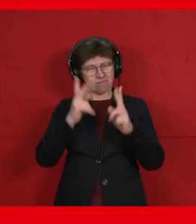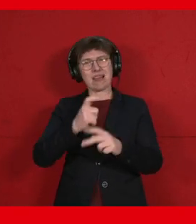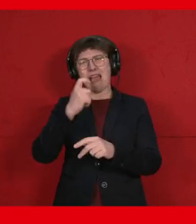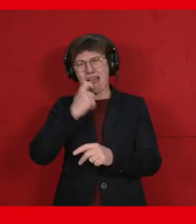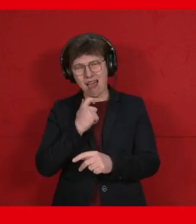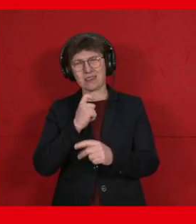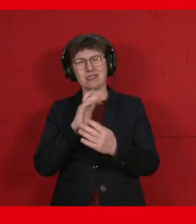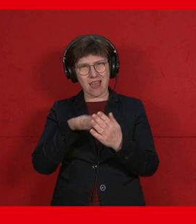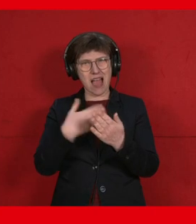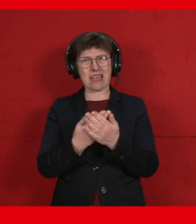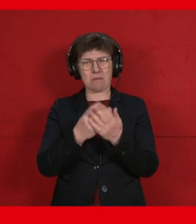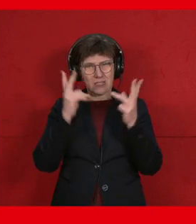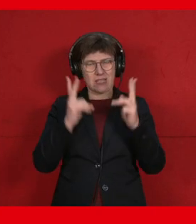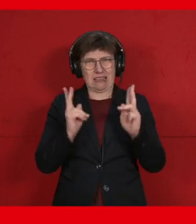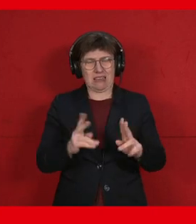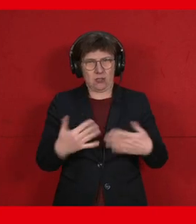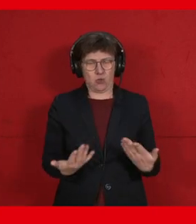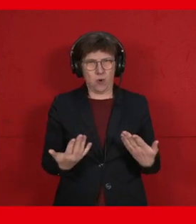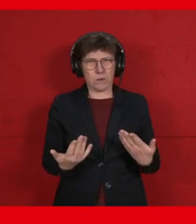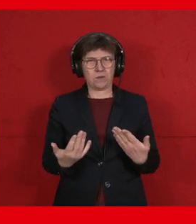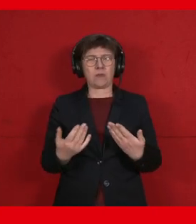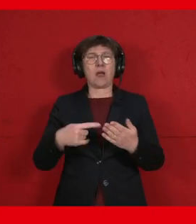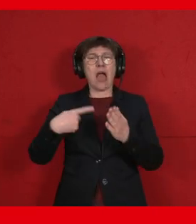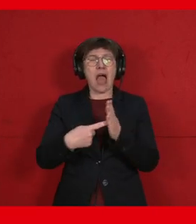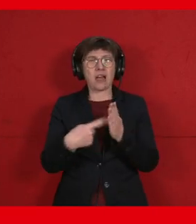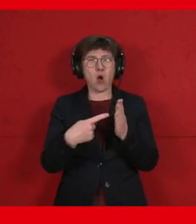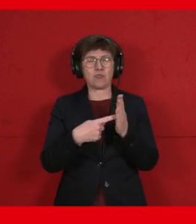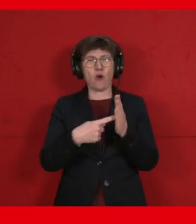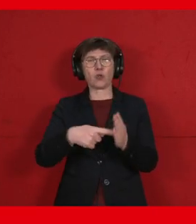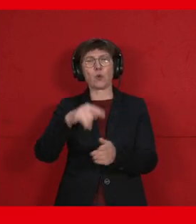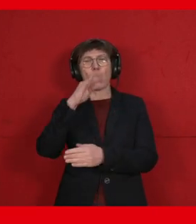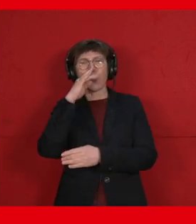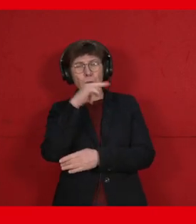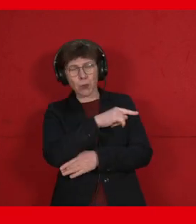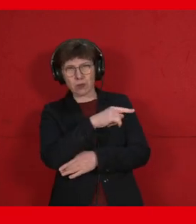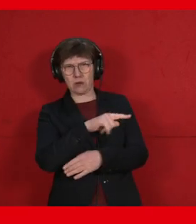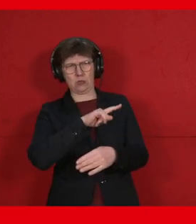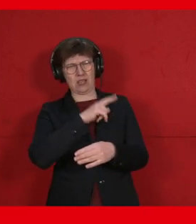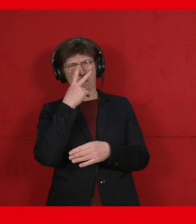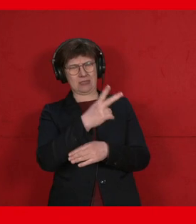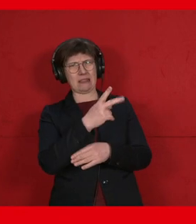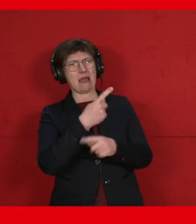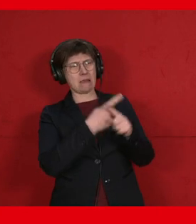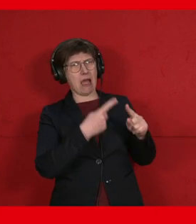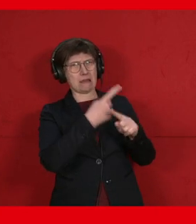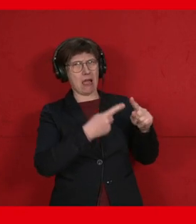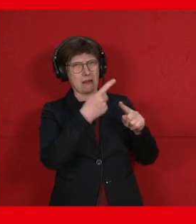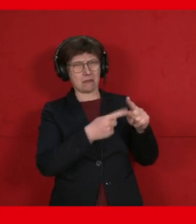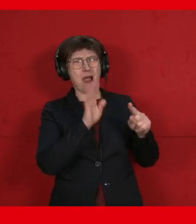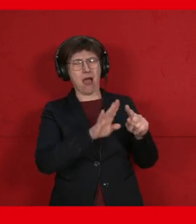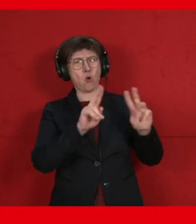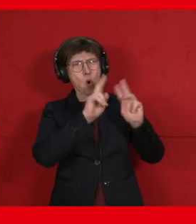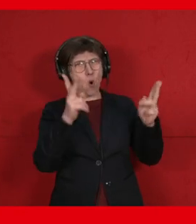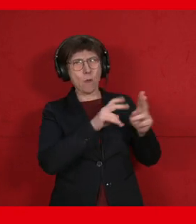Seriosität wieder einstellt wird. Ich glaube, dass die große Herausforderung der Grünen sein wird und durchaus auch eines Teils